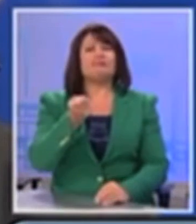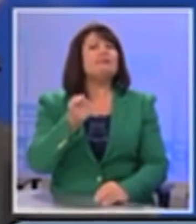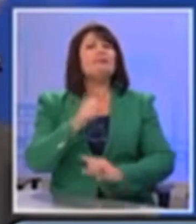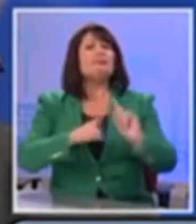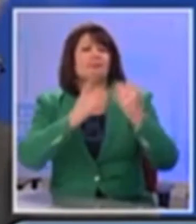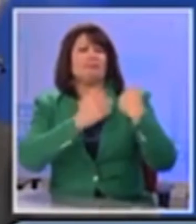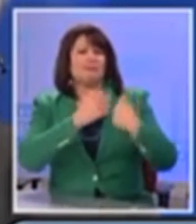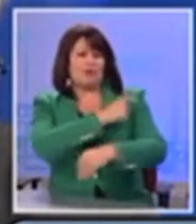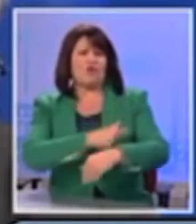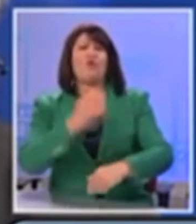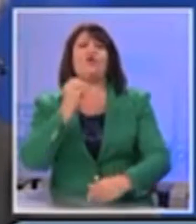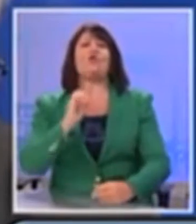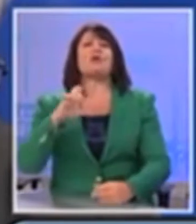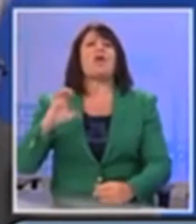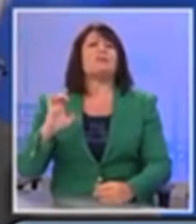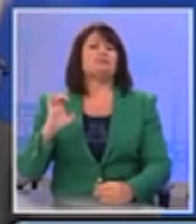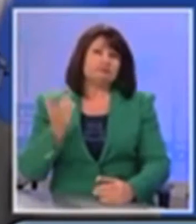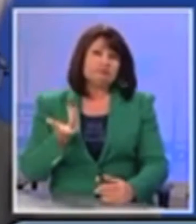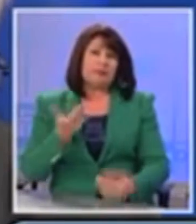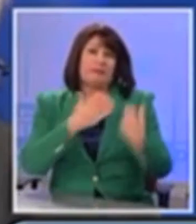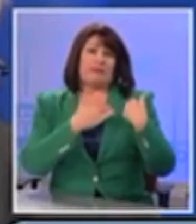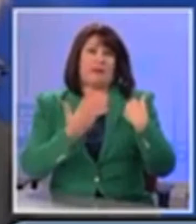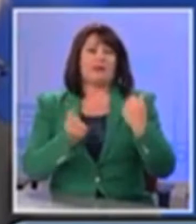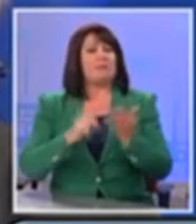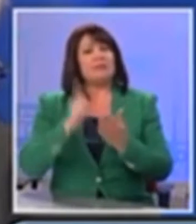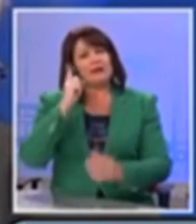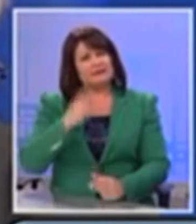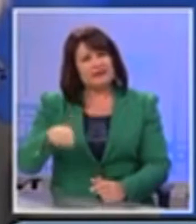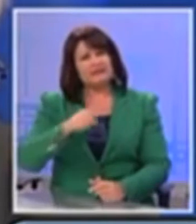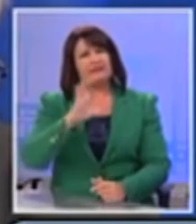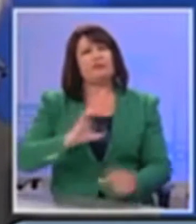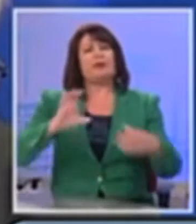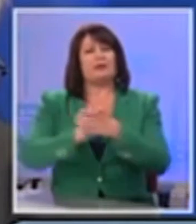États-Unis, le Japon, il faut y ajouter l'Australie et la Nouvelle-Zélande,